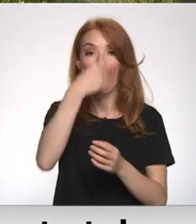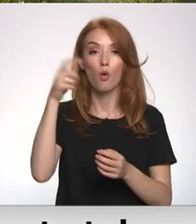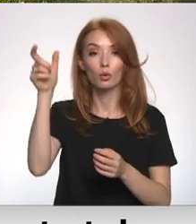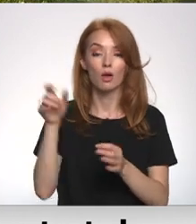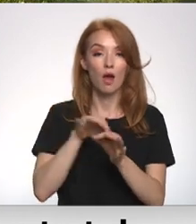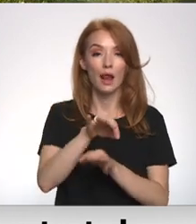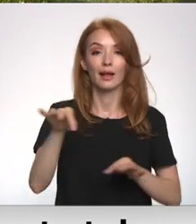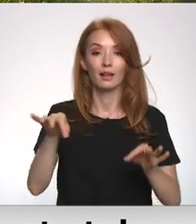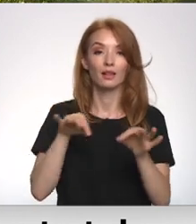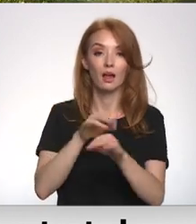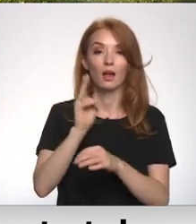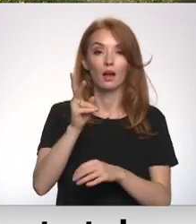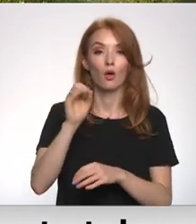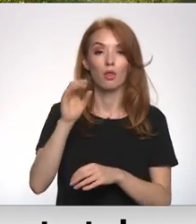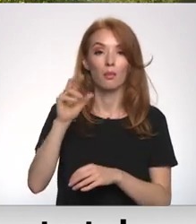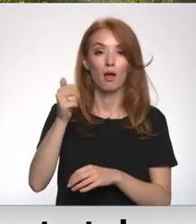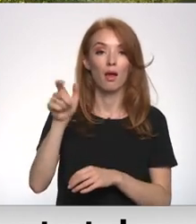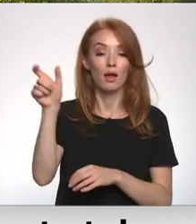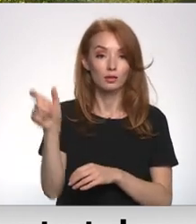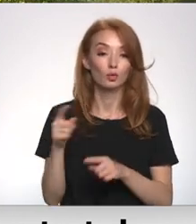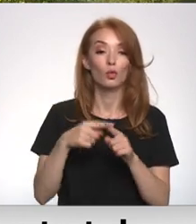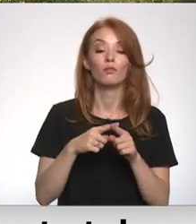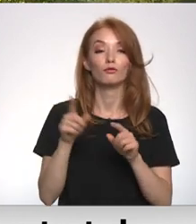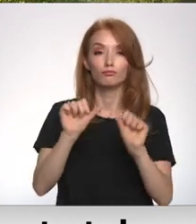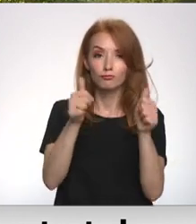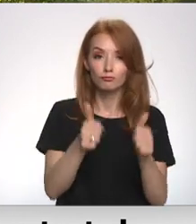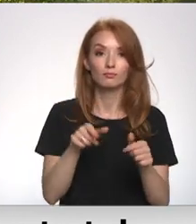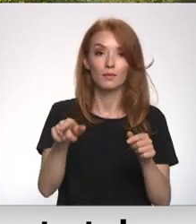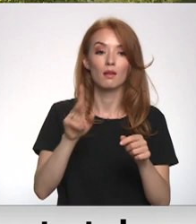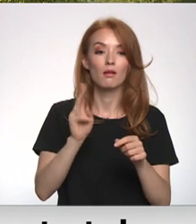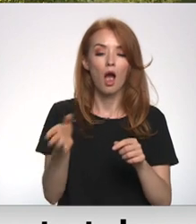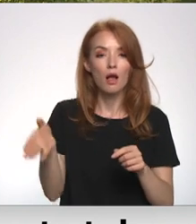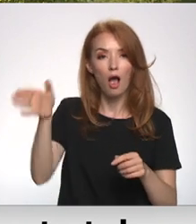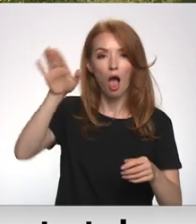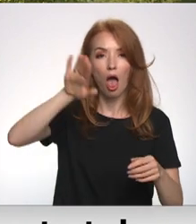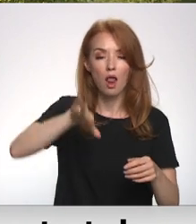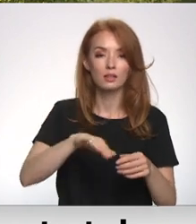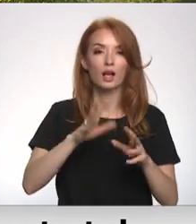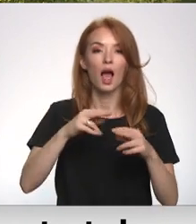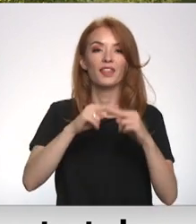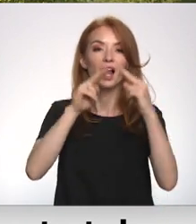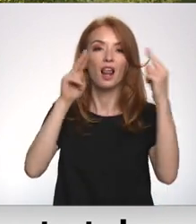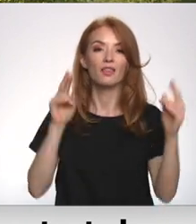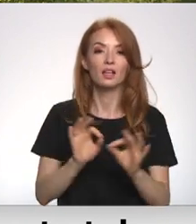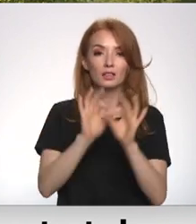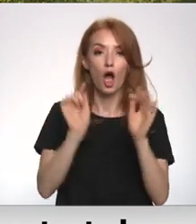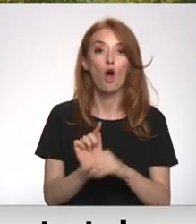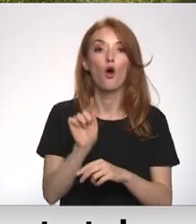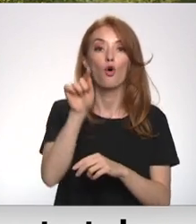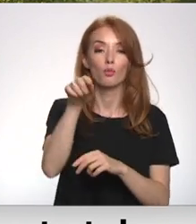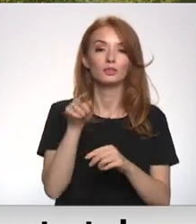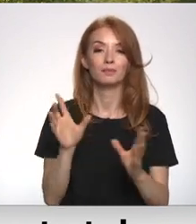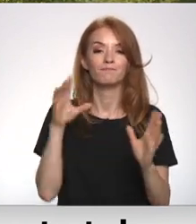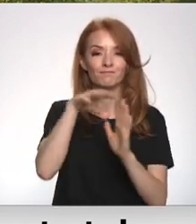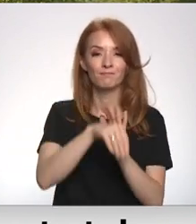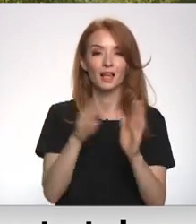arhitekts Andris Kronbergs un ēka telpiski veidota kā kalns vai kā tilta sākums, tādējādi simboliski ietverot